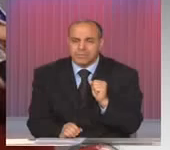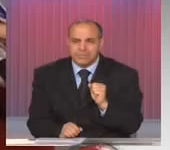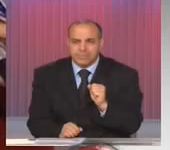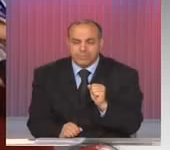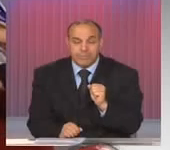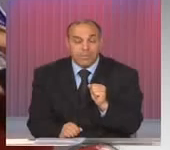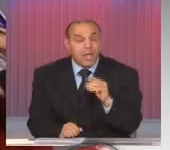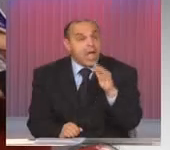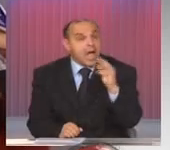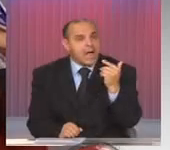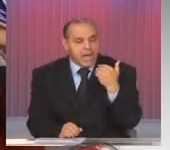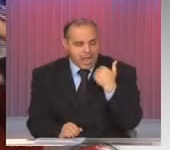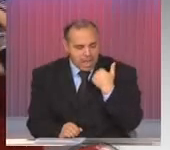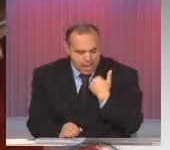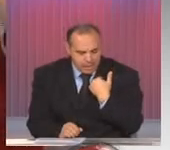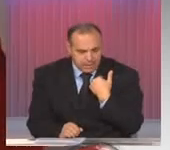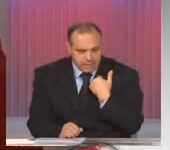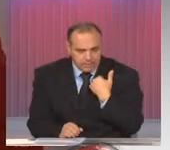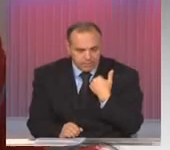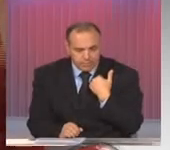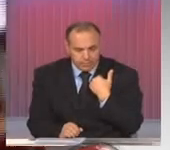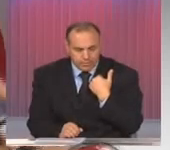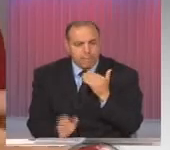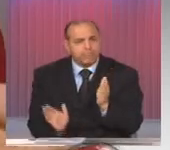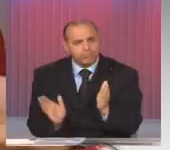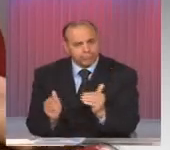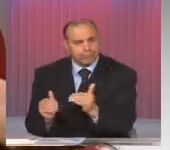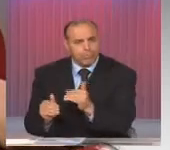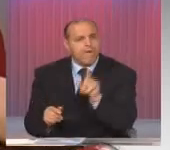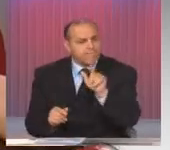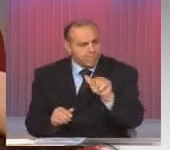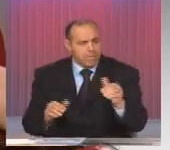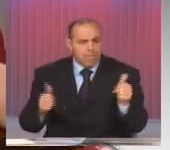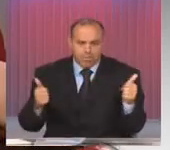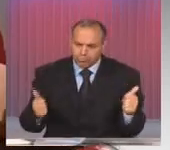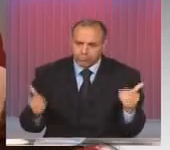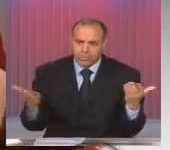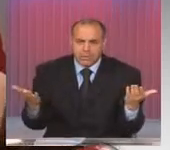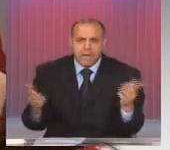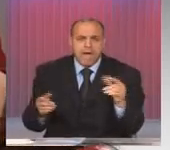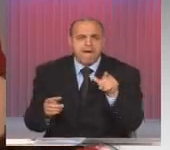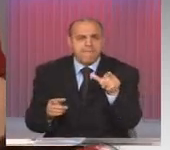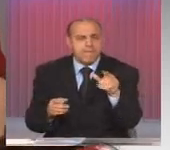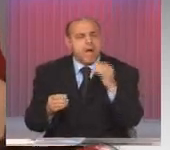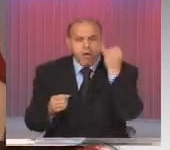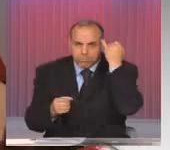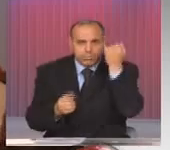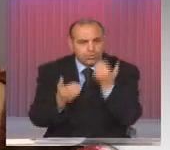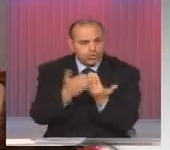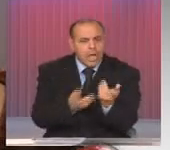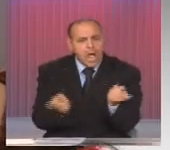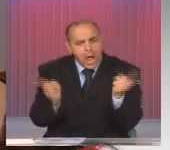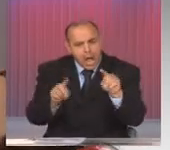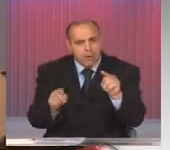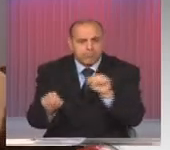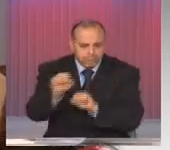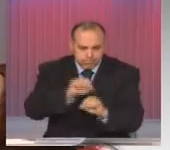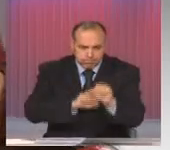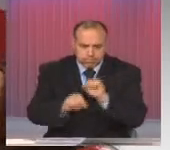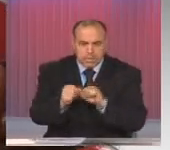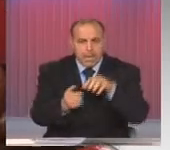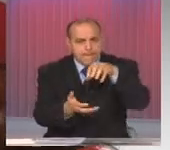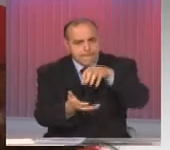الأخيرة. بالنسبة لنا احنا التجهيزات موجودة، فما مشاريع متاع إعادة هيكلة ل 12